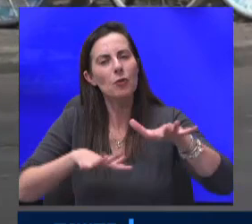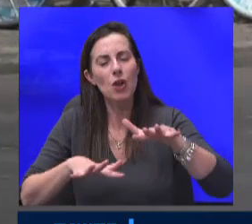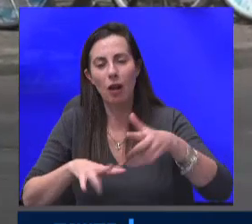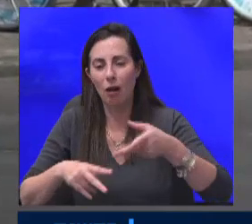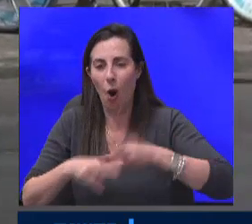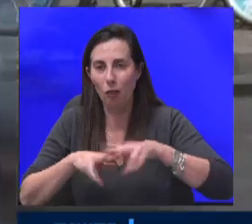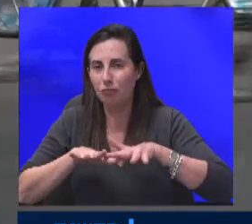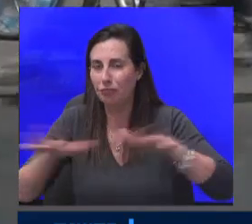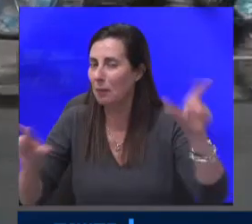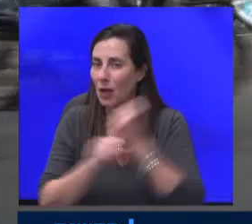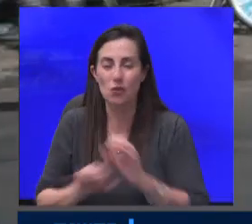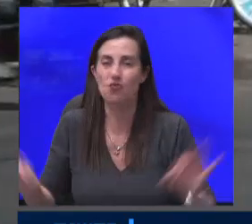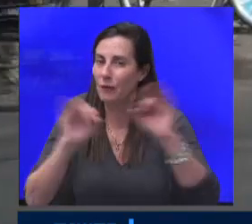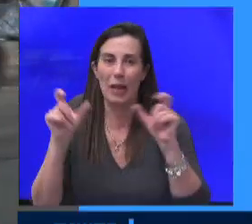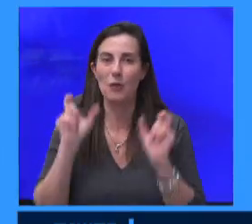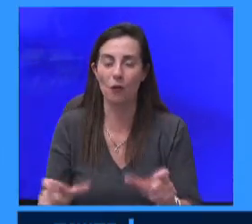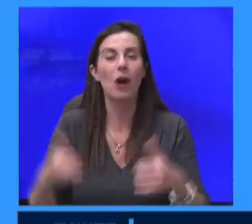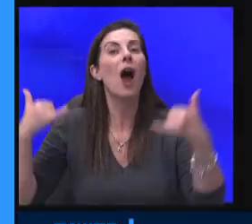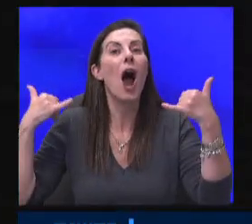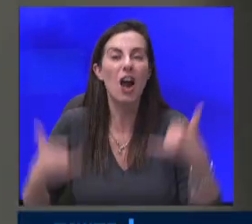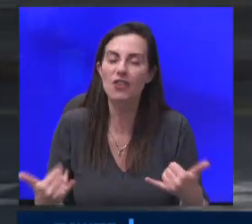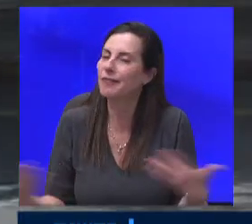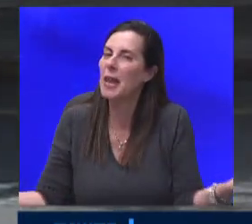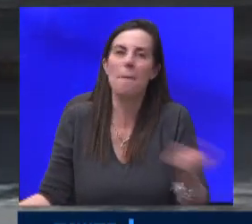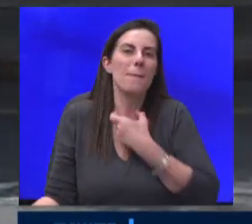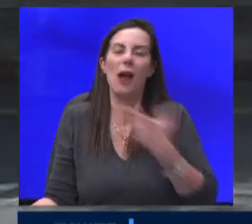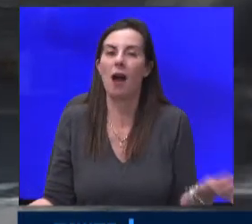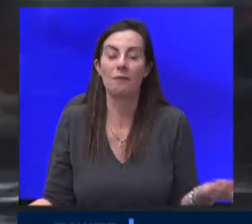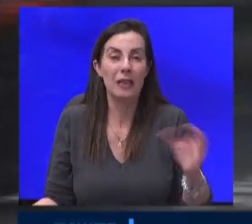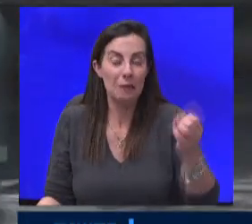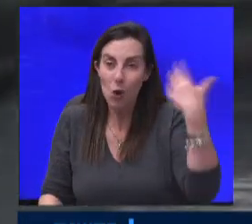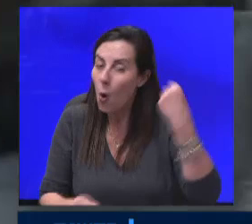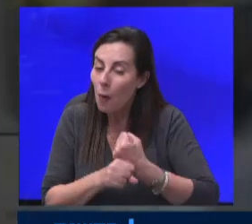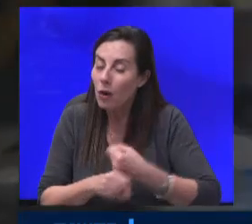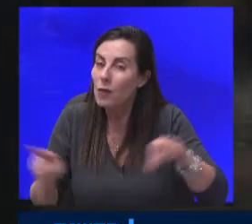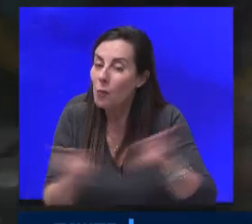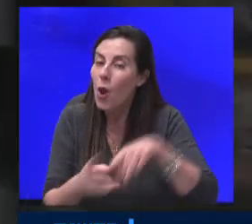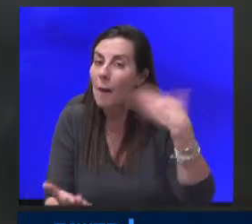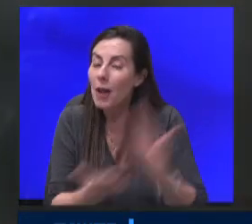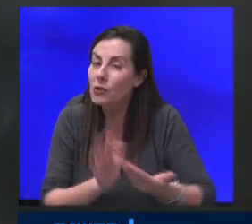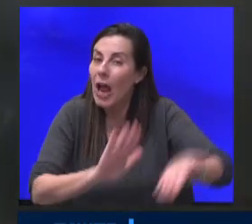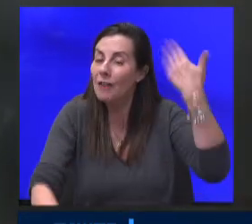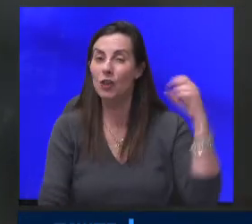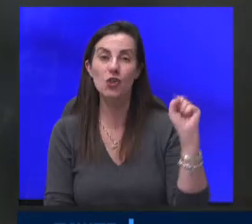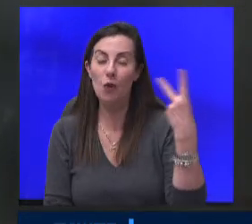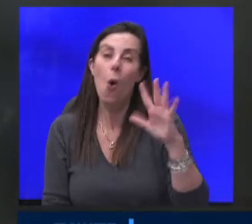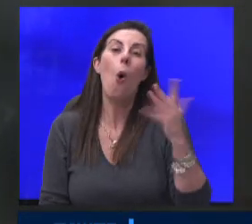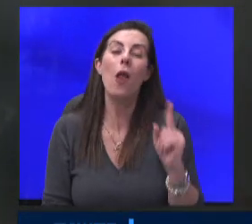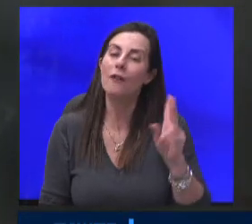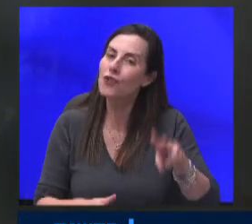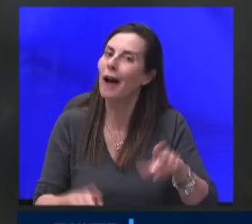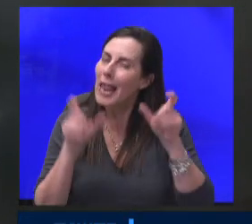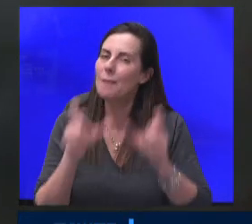בלי לנקוט צעדי מניעה. עכשיו כבר אין מנוס. אם היו פועלים בהתאם להמלצותינו לפני שבועיים, ייתכן שניתן היה